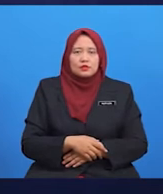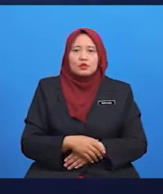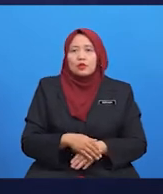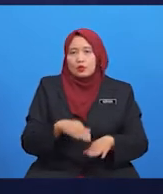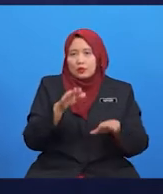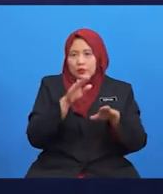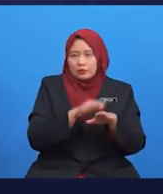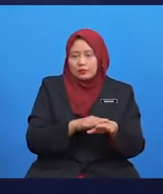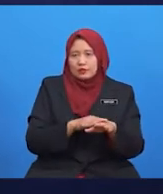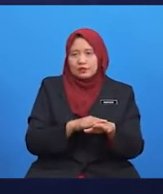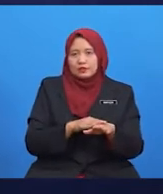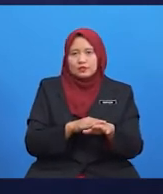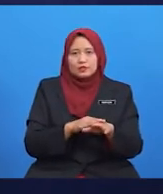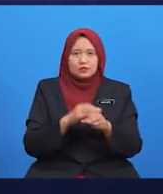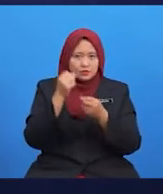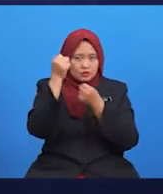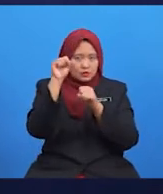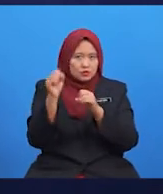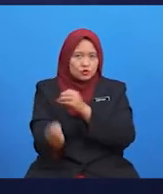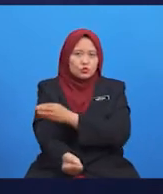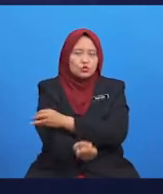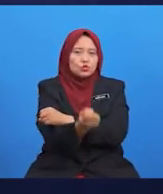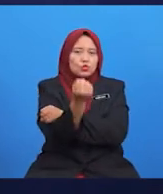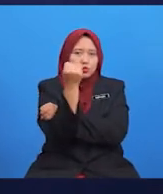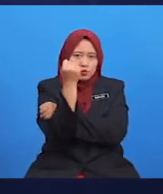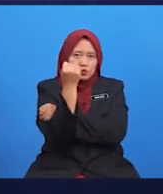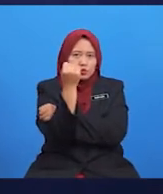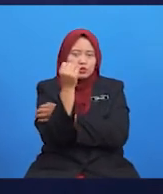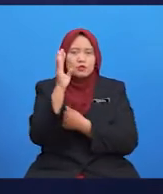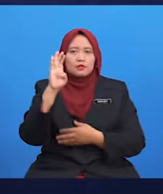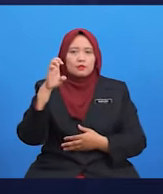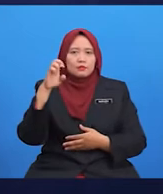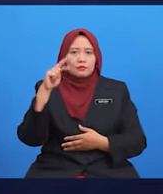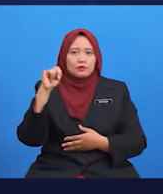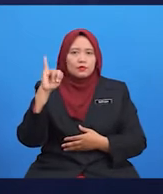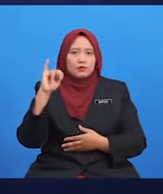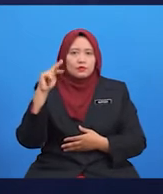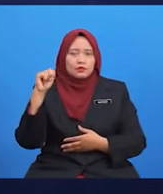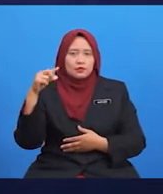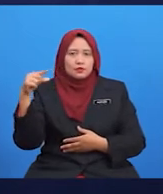setiap subuh bening, sedang azan memancar di menara masjid,